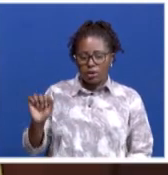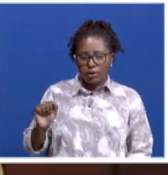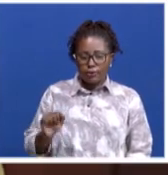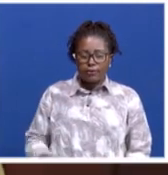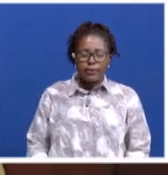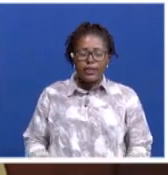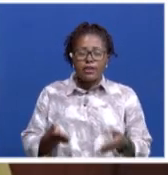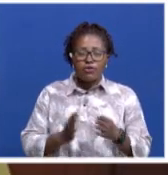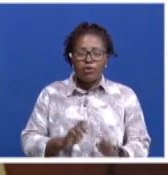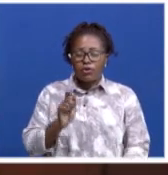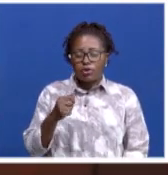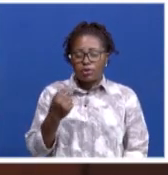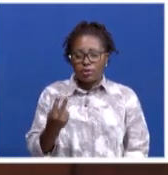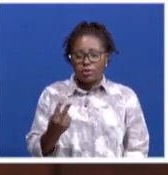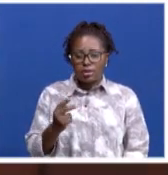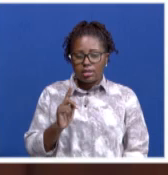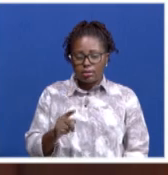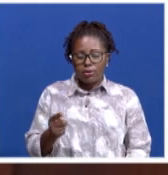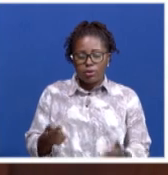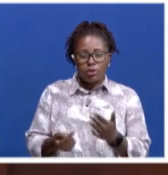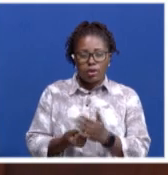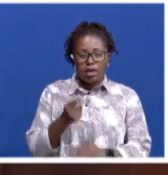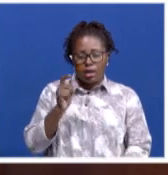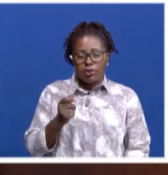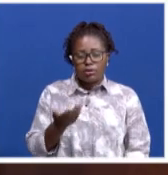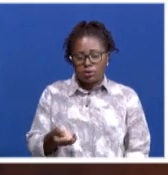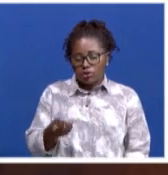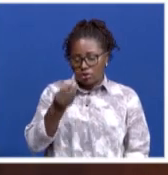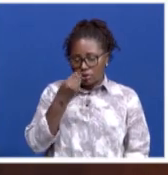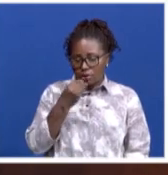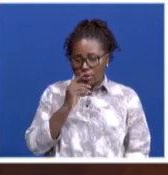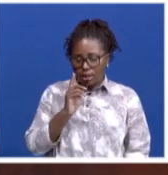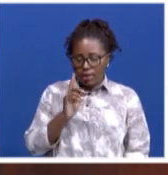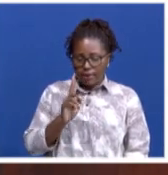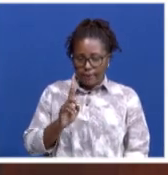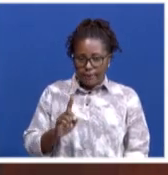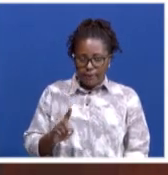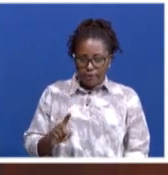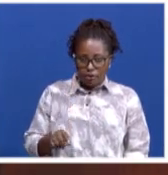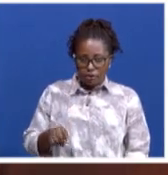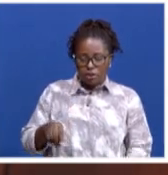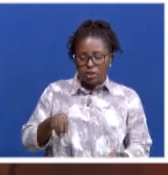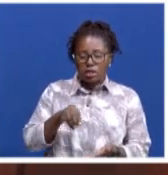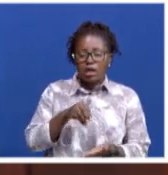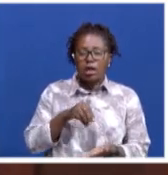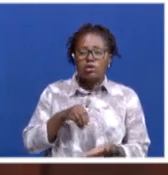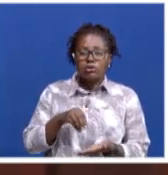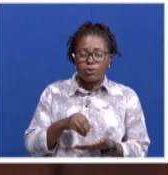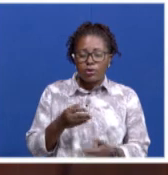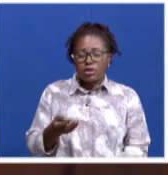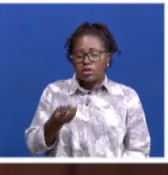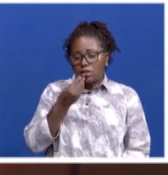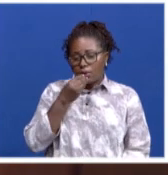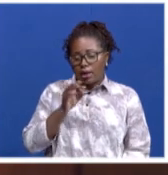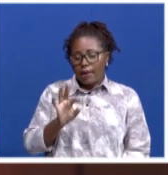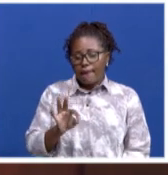wa amb viet nau ha k chak kaiwa ku na sumu chak h